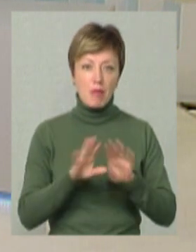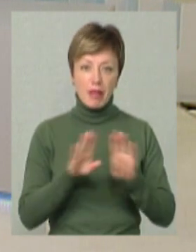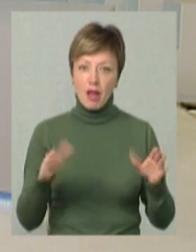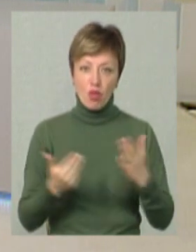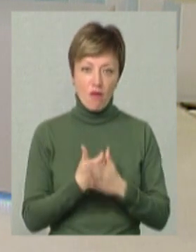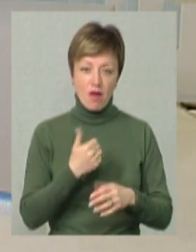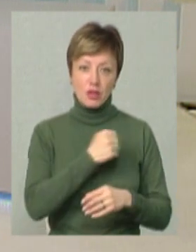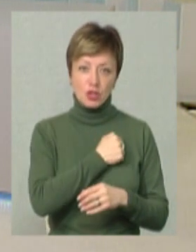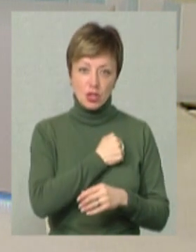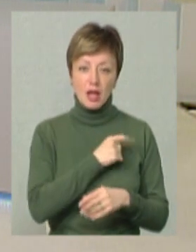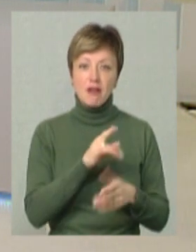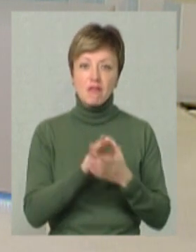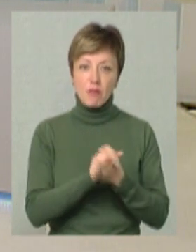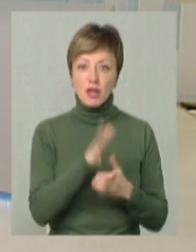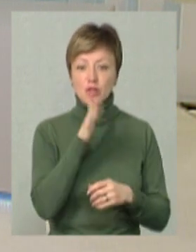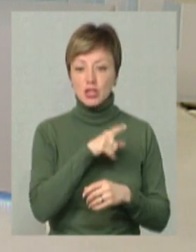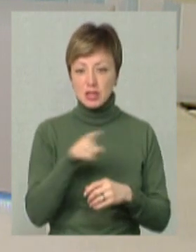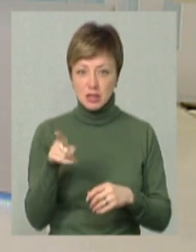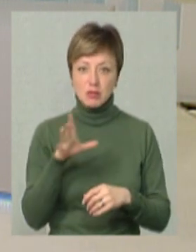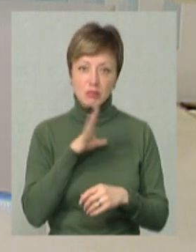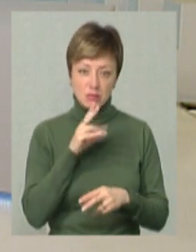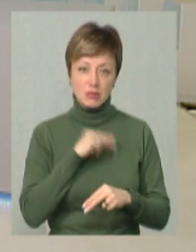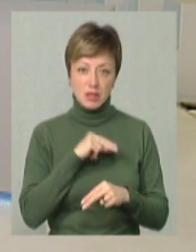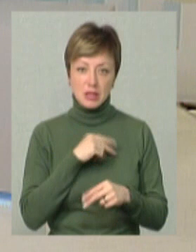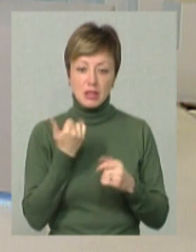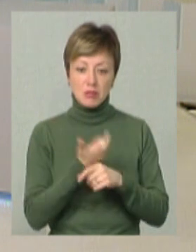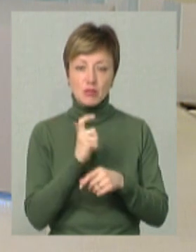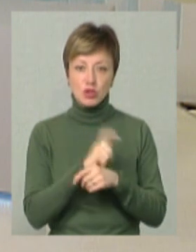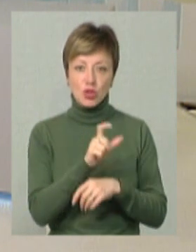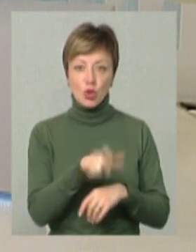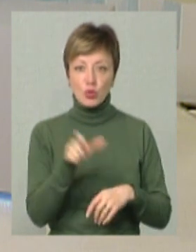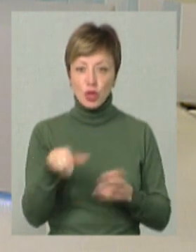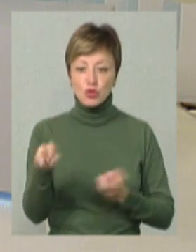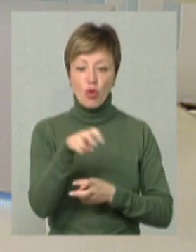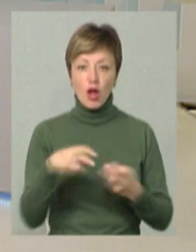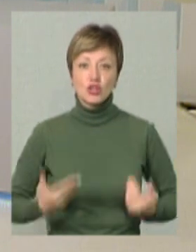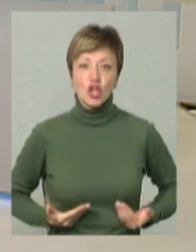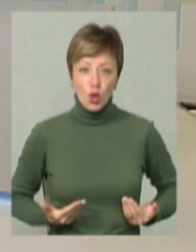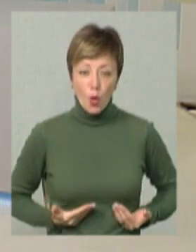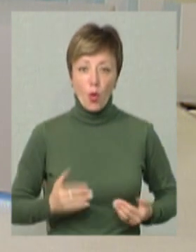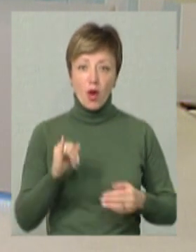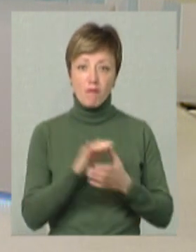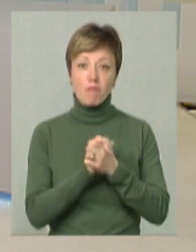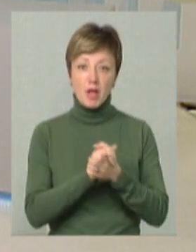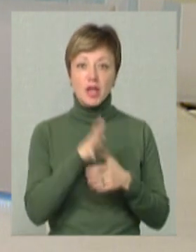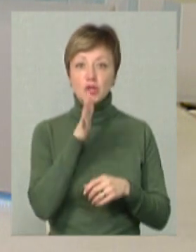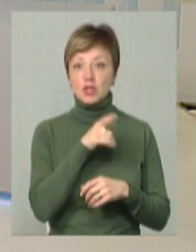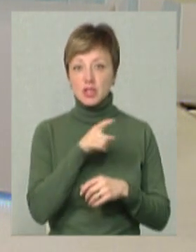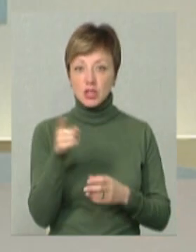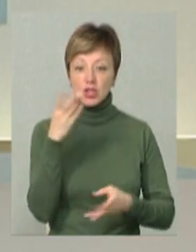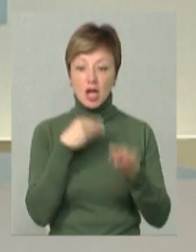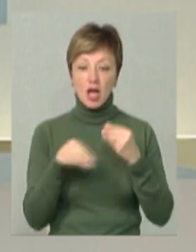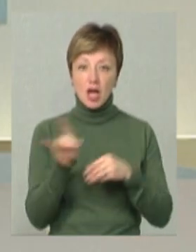жаль, вона і в мирні часи діяла, так, але просто зараз набагато більше людей шукають житло, і в мирні часи